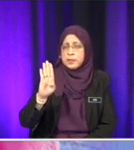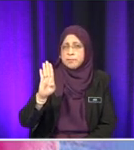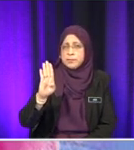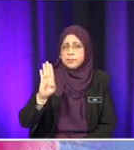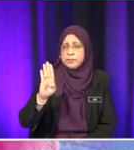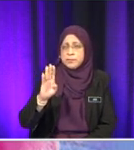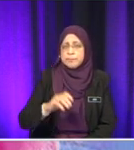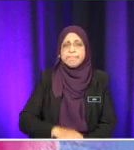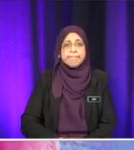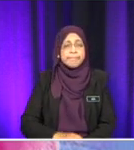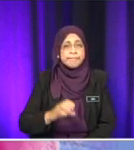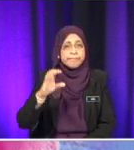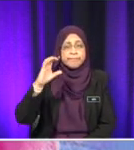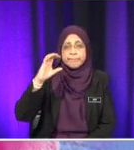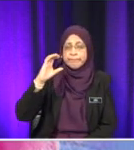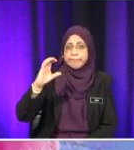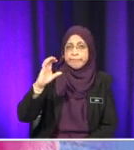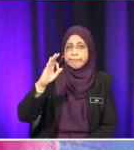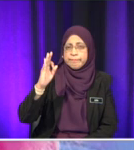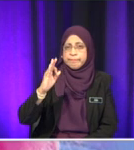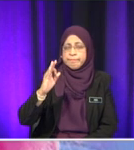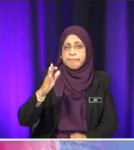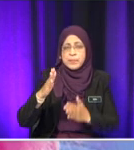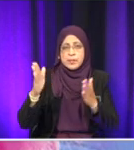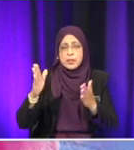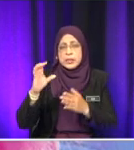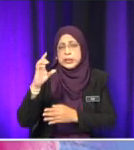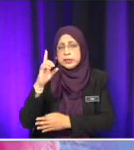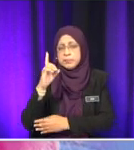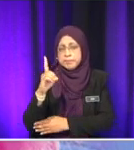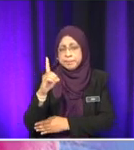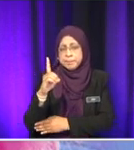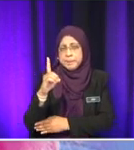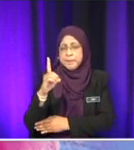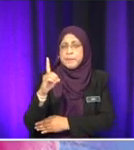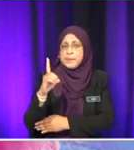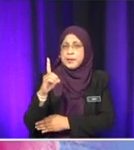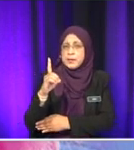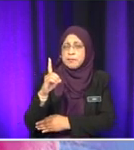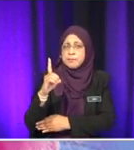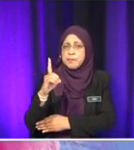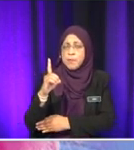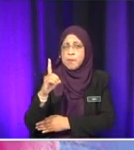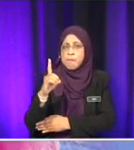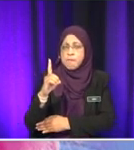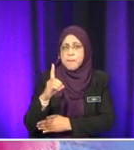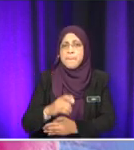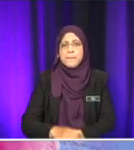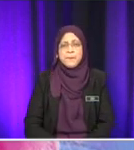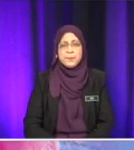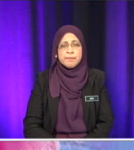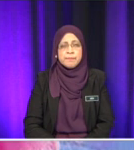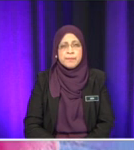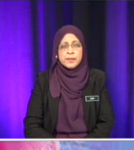lagak gaya Arca Sigura bersaing besar dengan penekanan kepada gaya realistik ataupun di unsur kontras yang